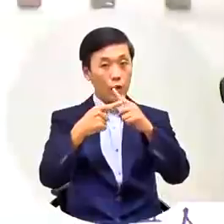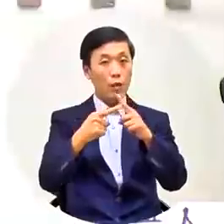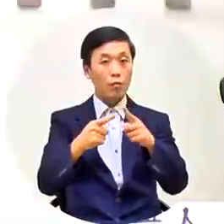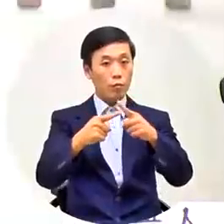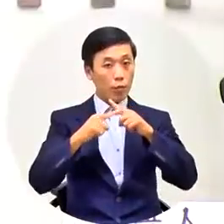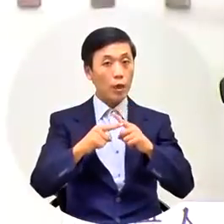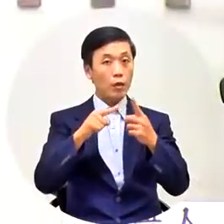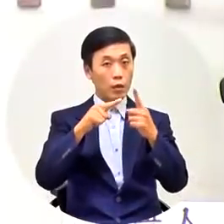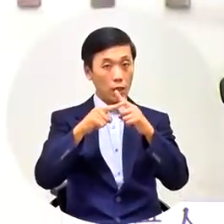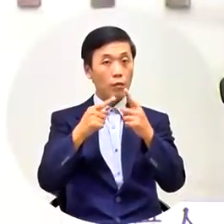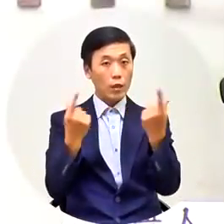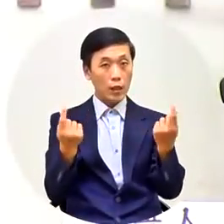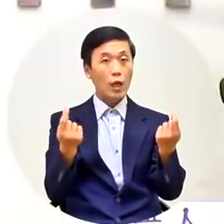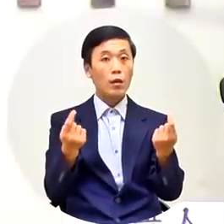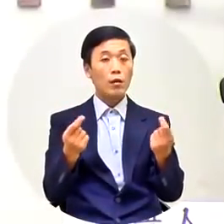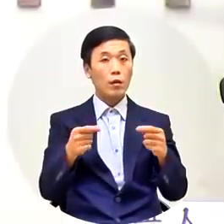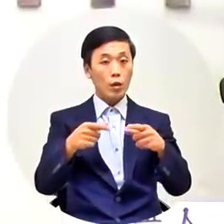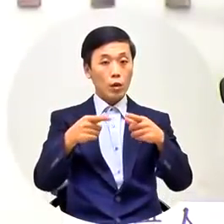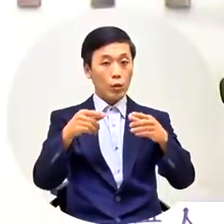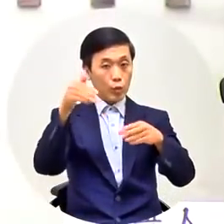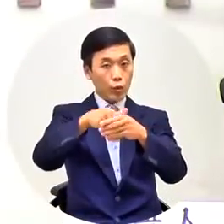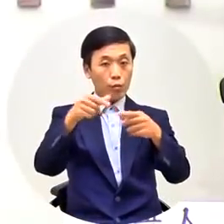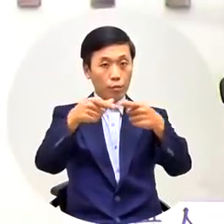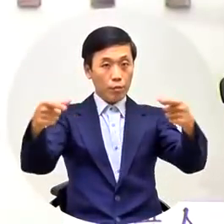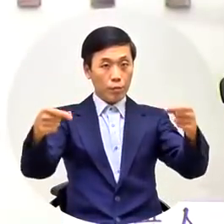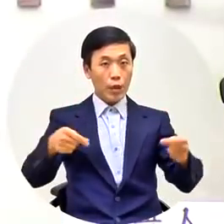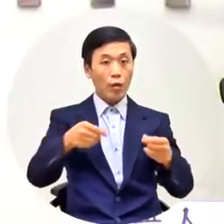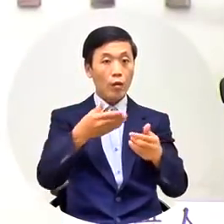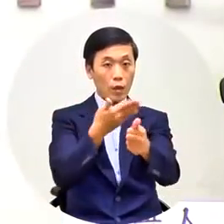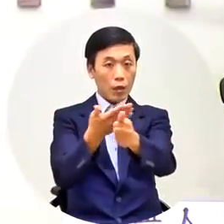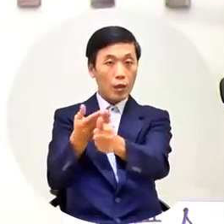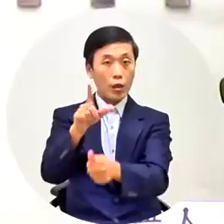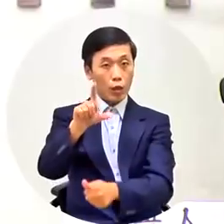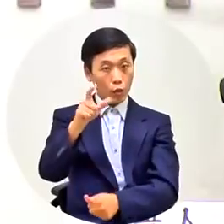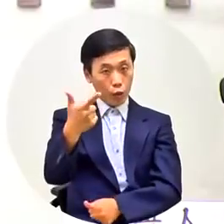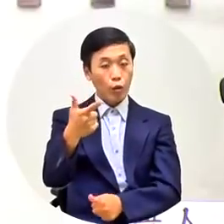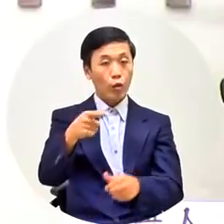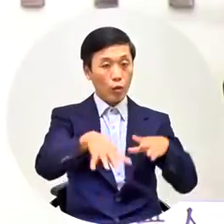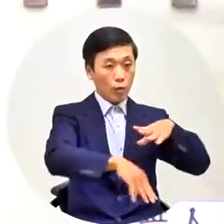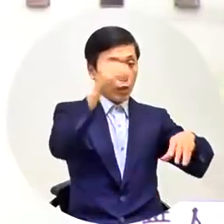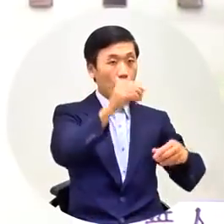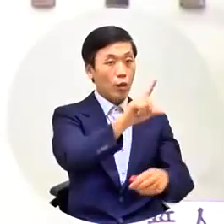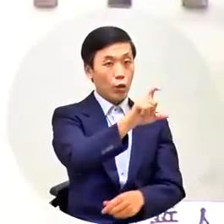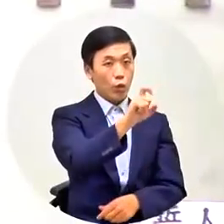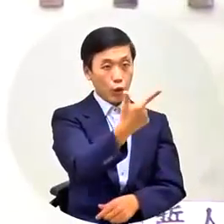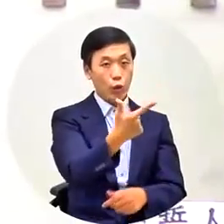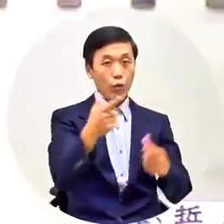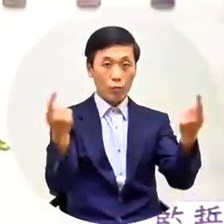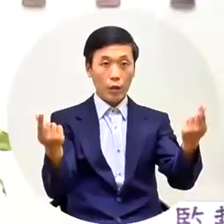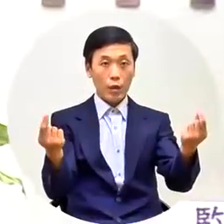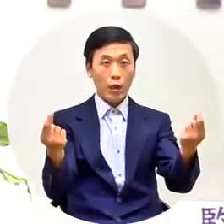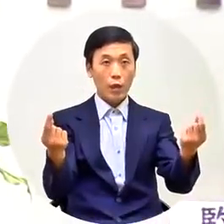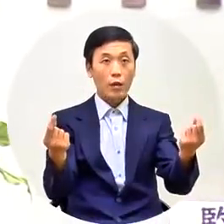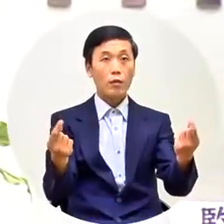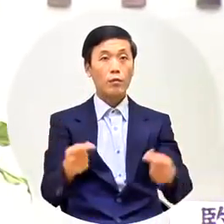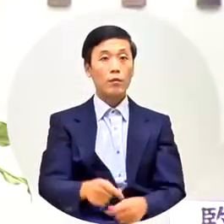出选票共66张，开出66张选举票， 其余用票数零，数目完全相